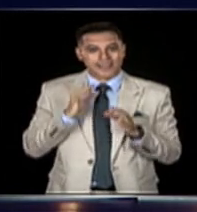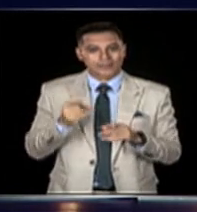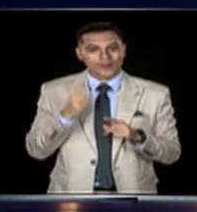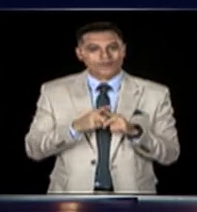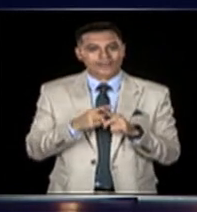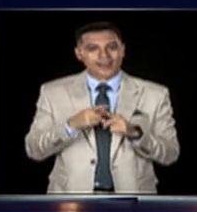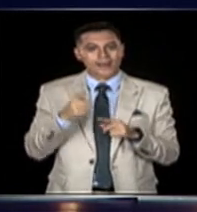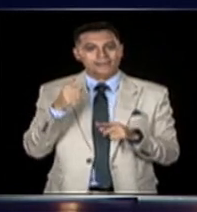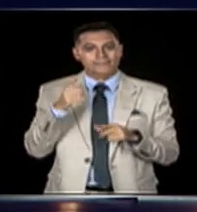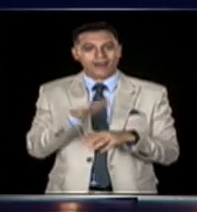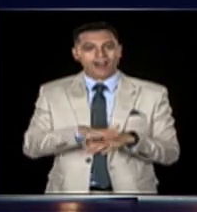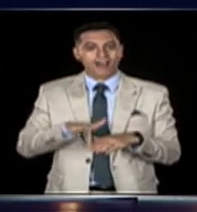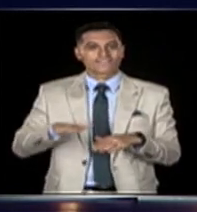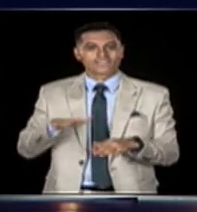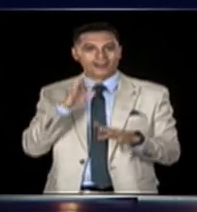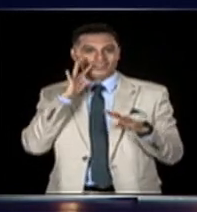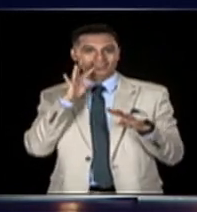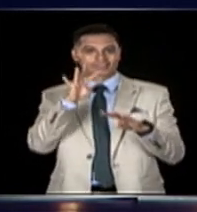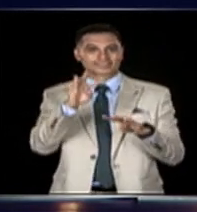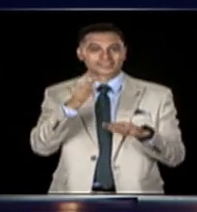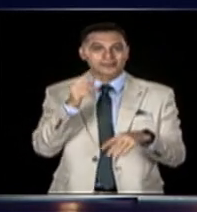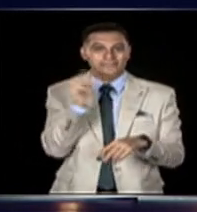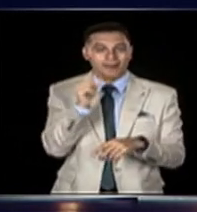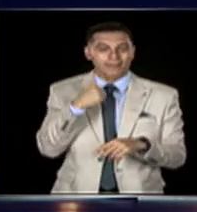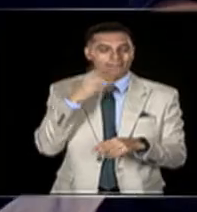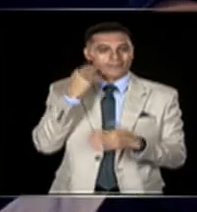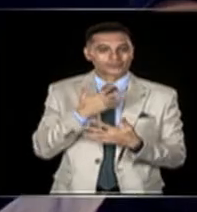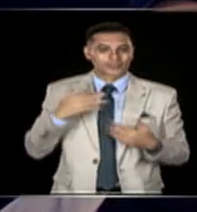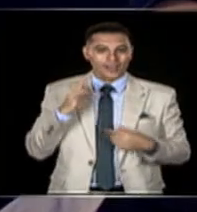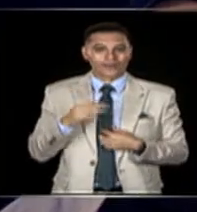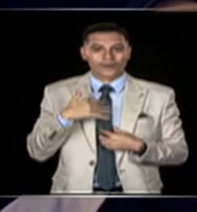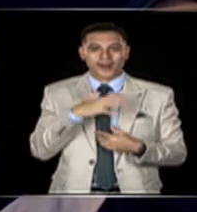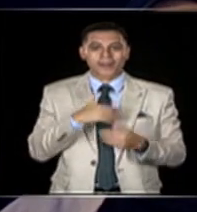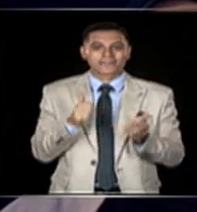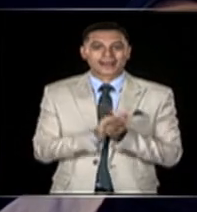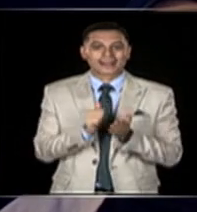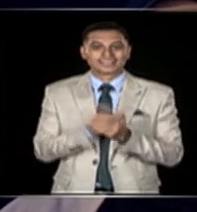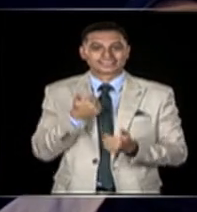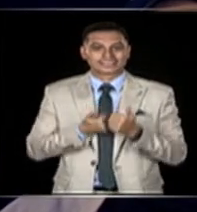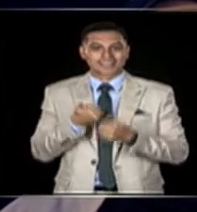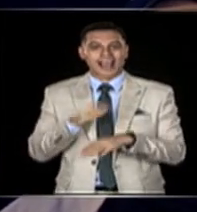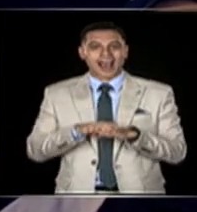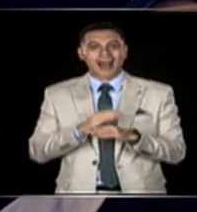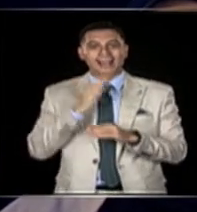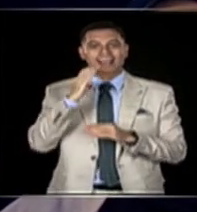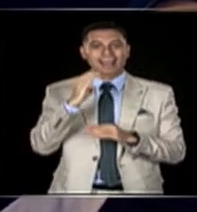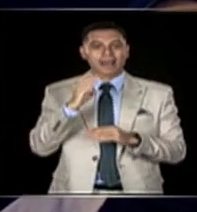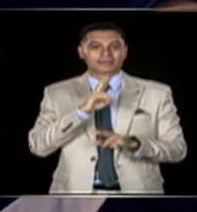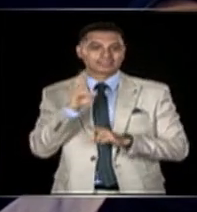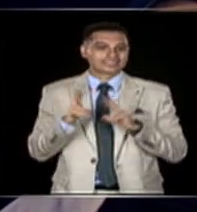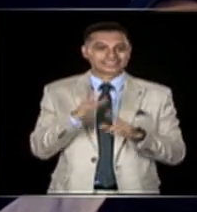قوي موضوع الأشبال اللي متابعين البرنامج. احنا بنتنافس في البيت على الحل الإجابة، يعني